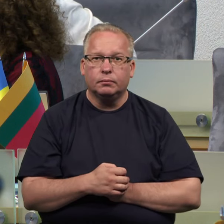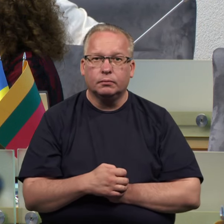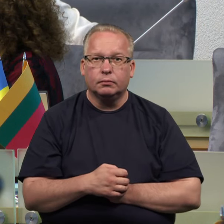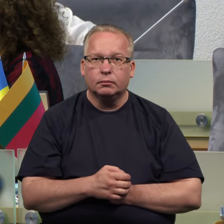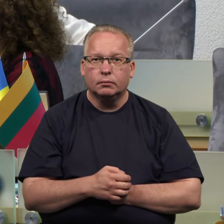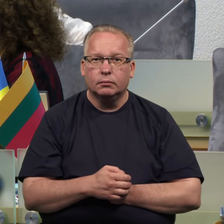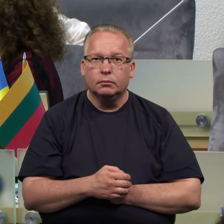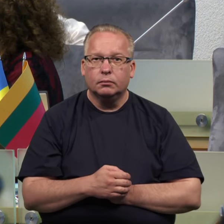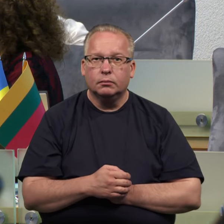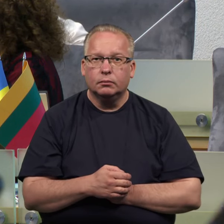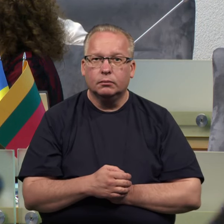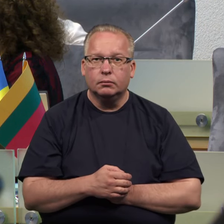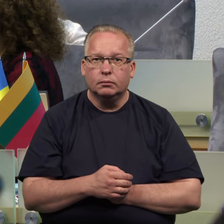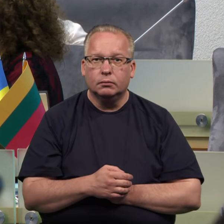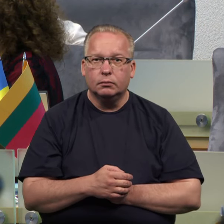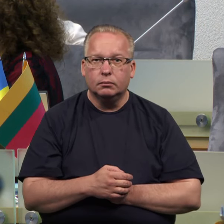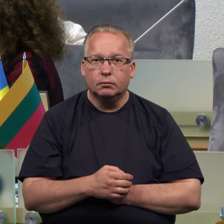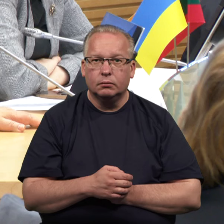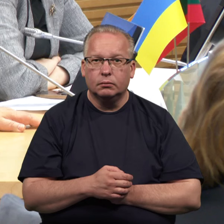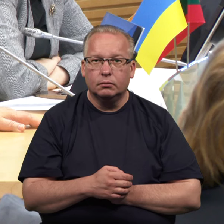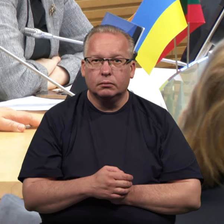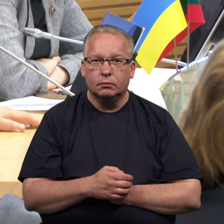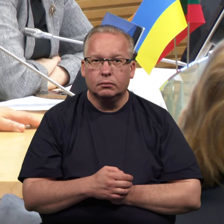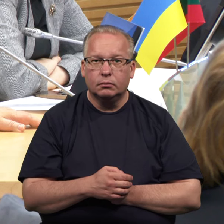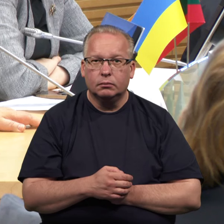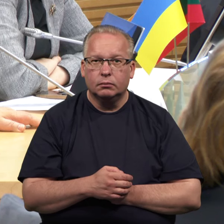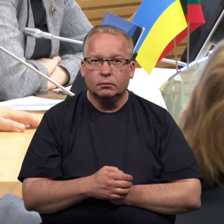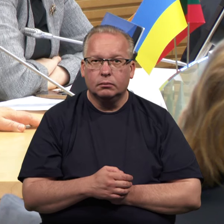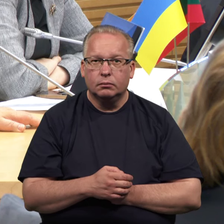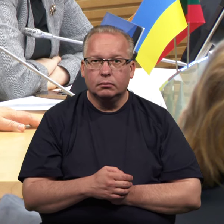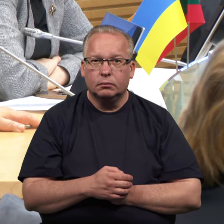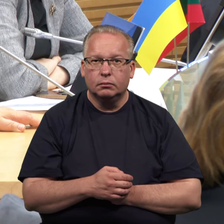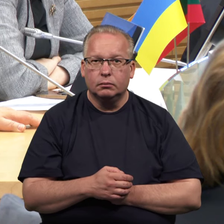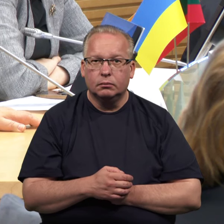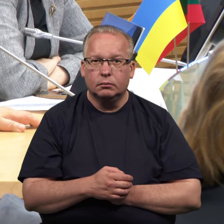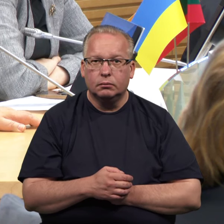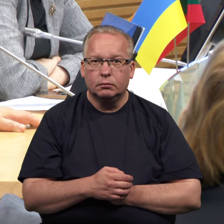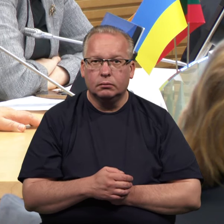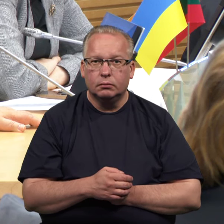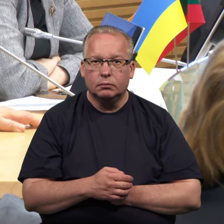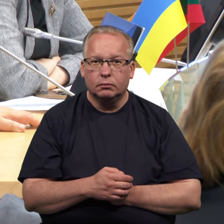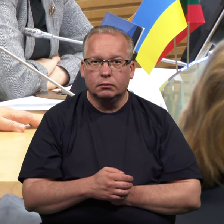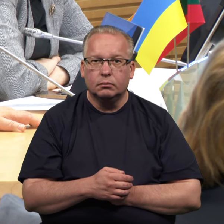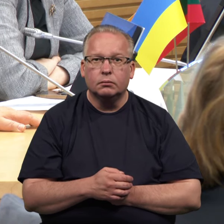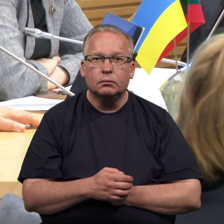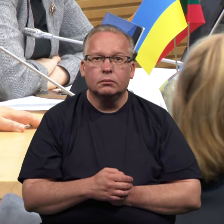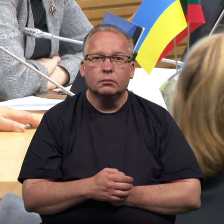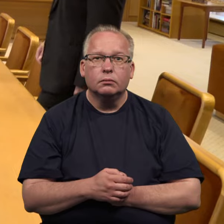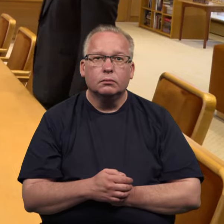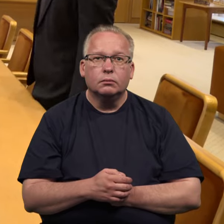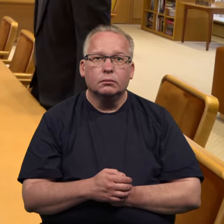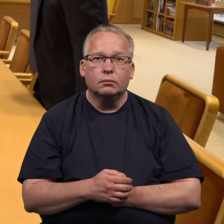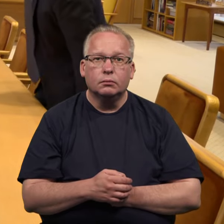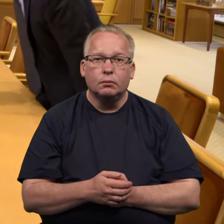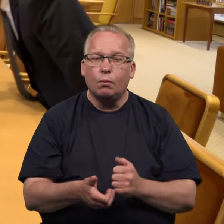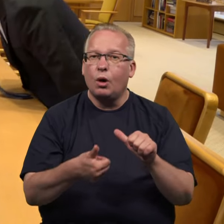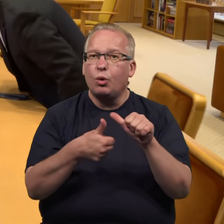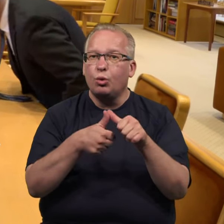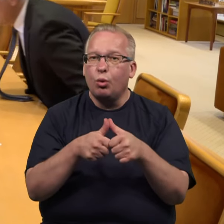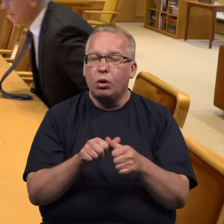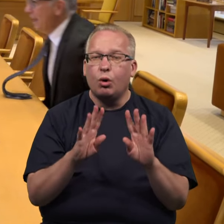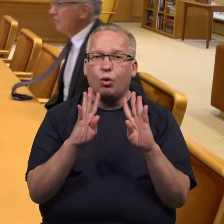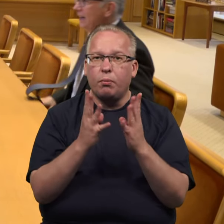to establish a comprehensive compensation mechanism supported by the expertise from the Council of Europe. Nuolatinio